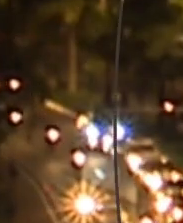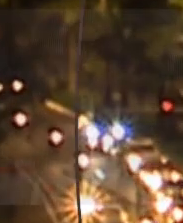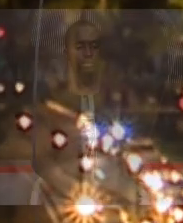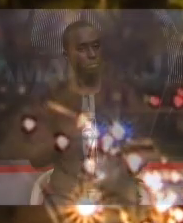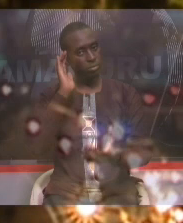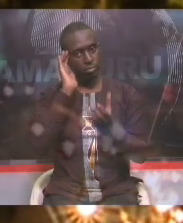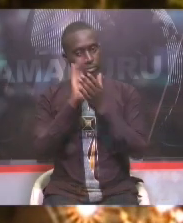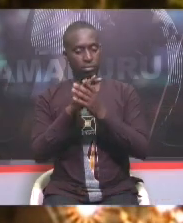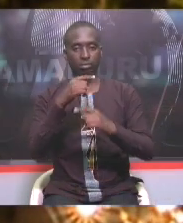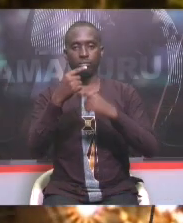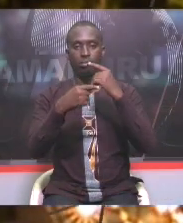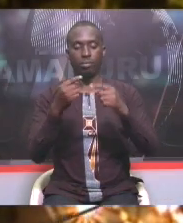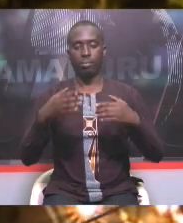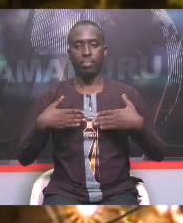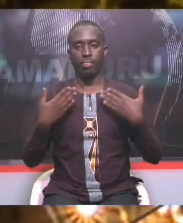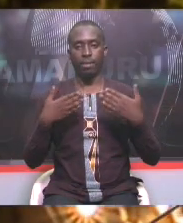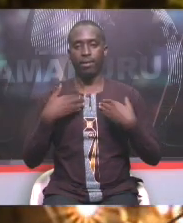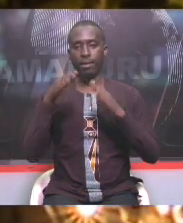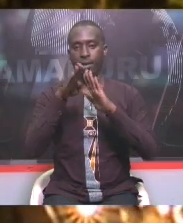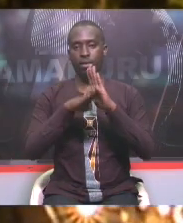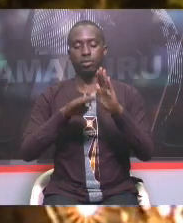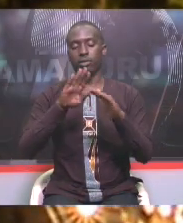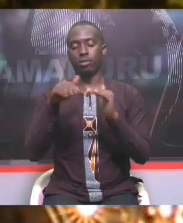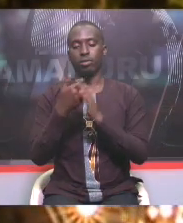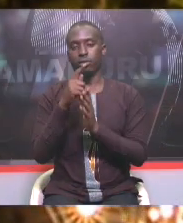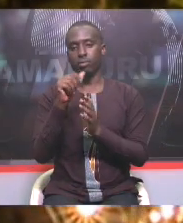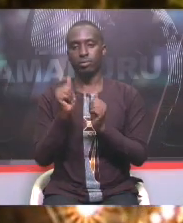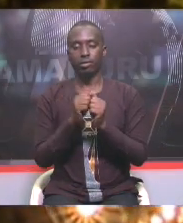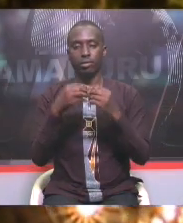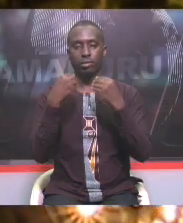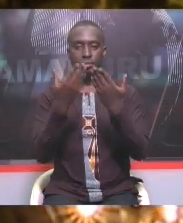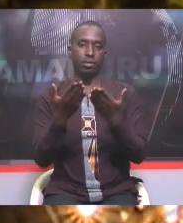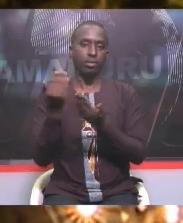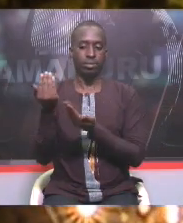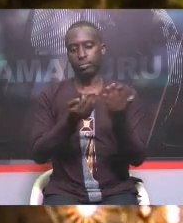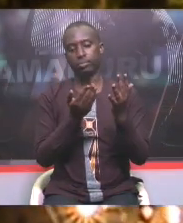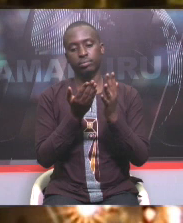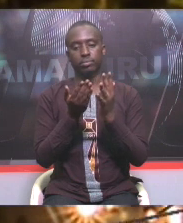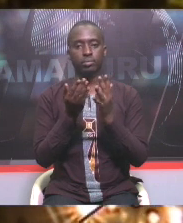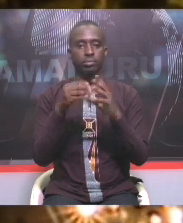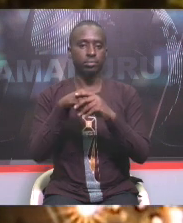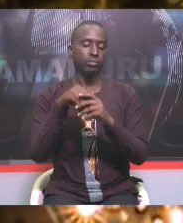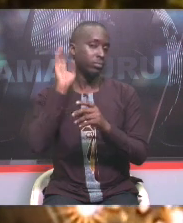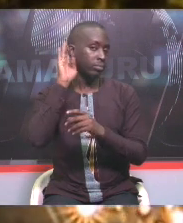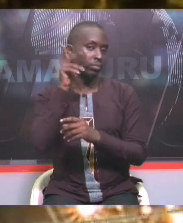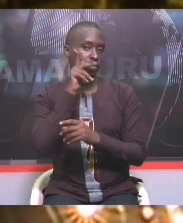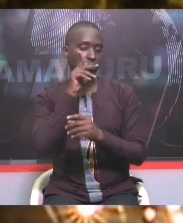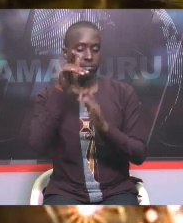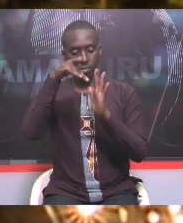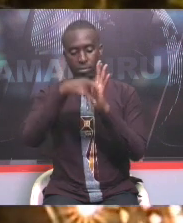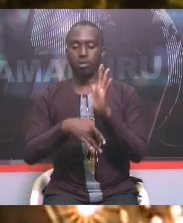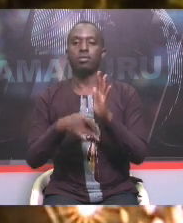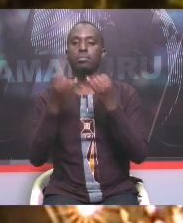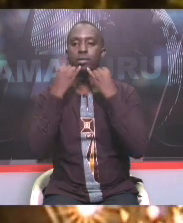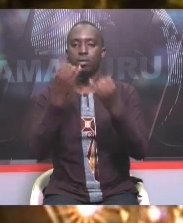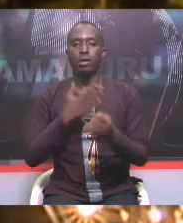Twizere ko mwakomeje kunogerwa na gahunda zose TV10 yakomeje kubagezaho. Mbahaye ikaze mu makuru mu Kinyarwanda, ni mu buryo burambuye na makuru mugiye kugezwaho